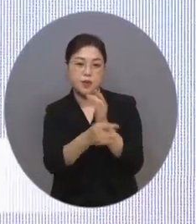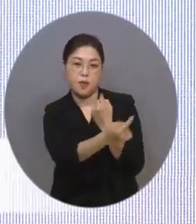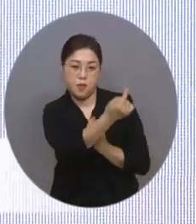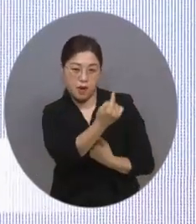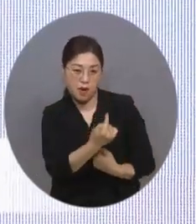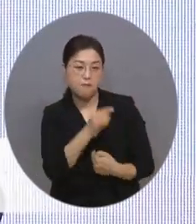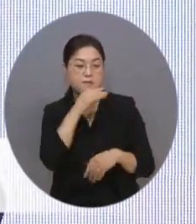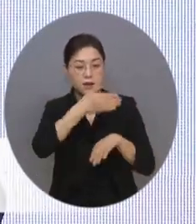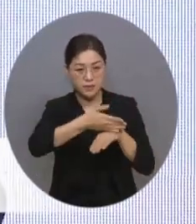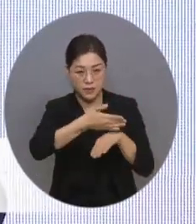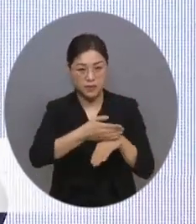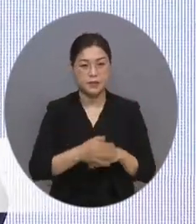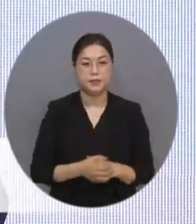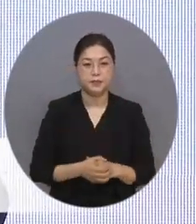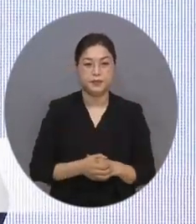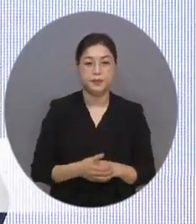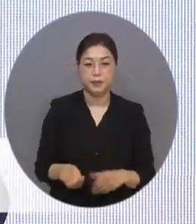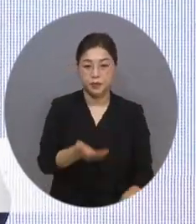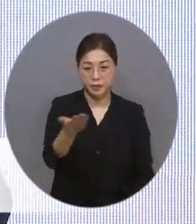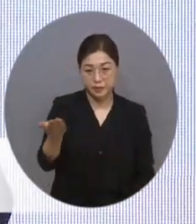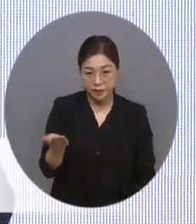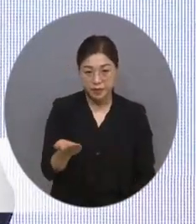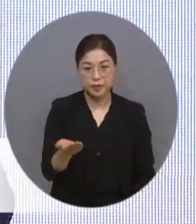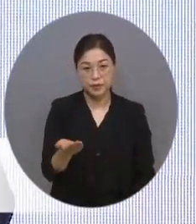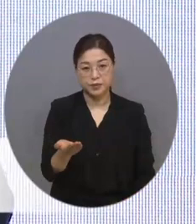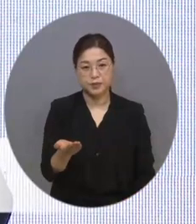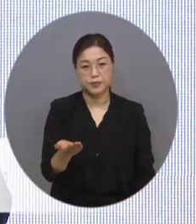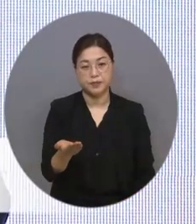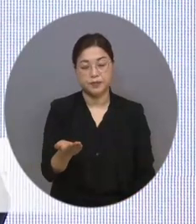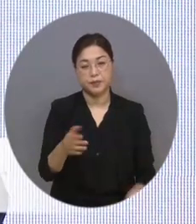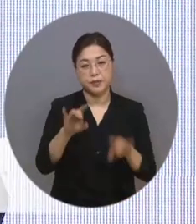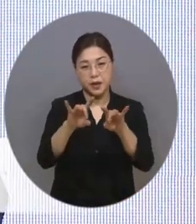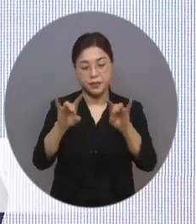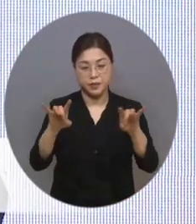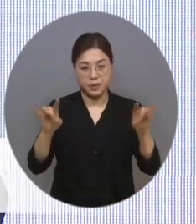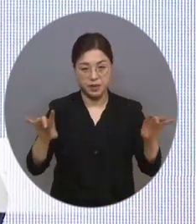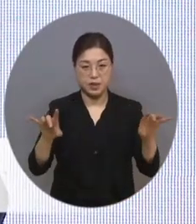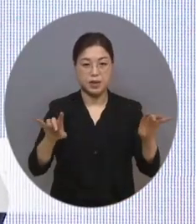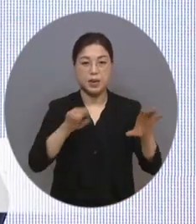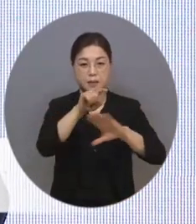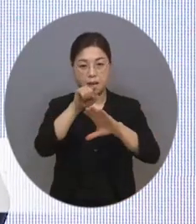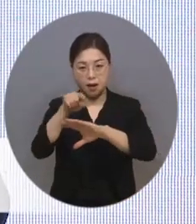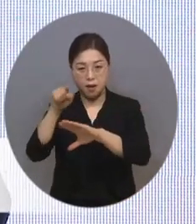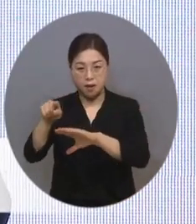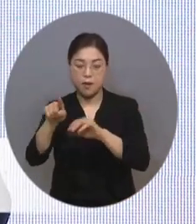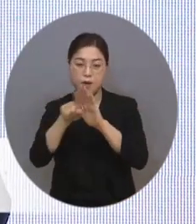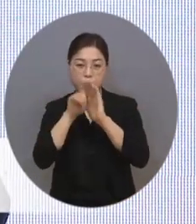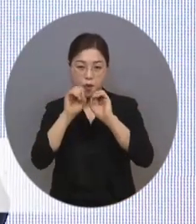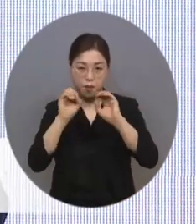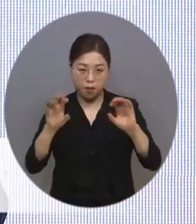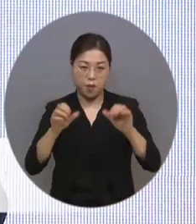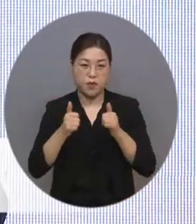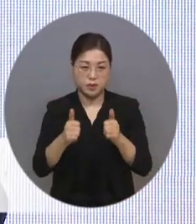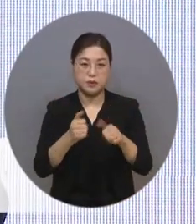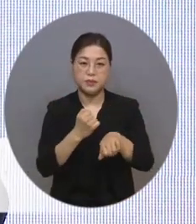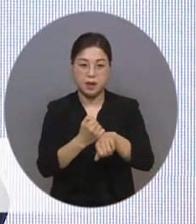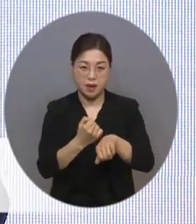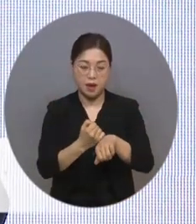감사하게 생각하고요. 여러분들도 이거를 한 분 한 분이 밖에 나가셔가지고 홍보대사가